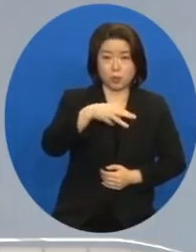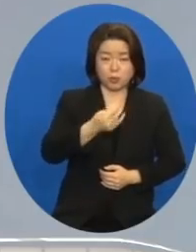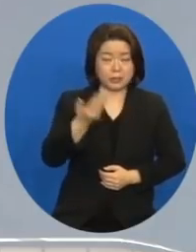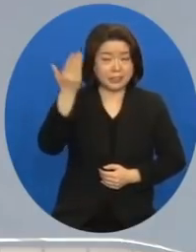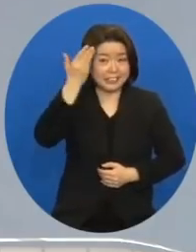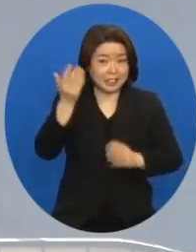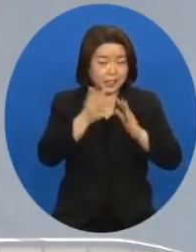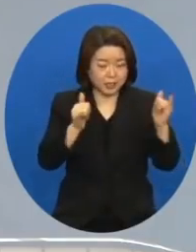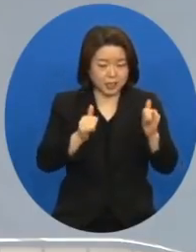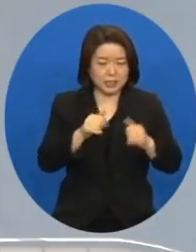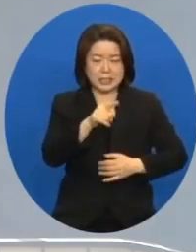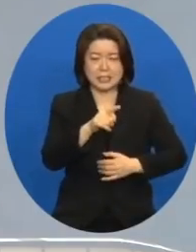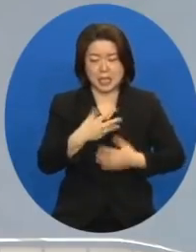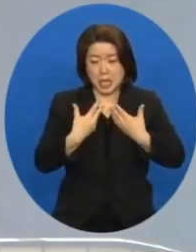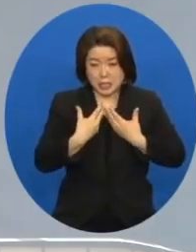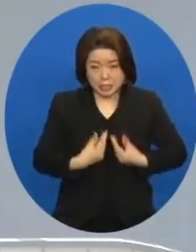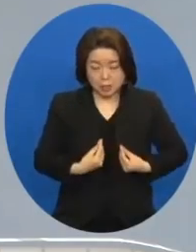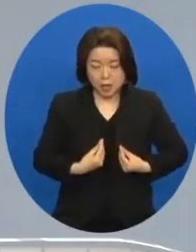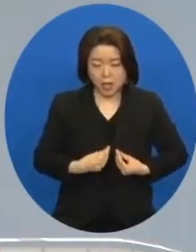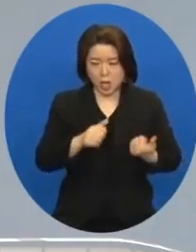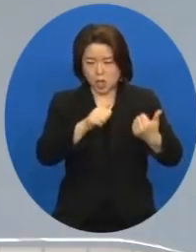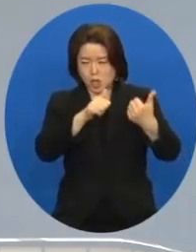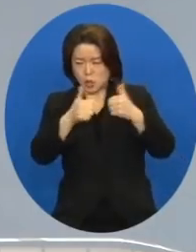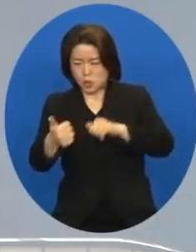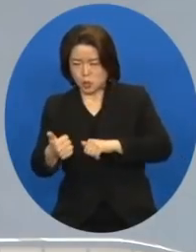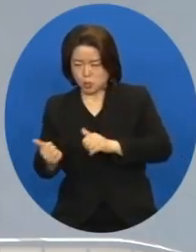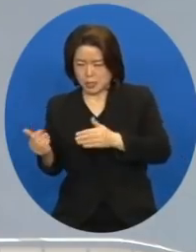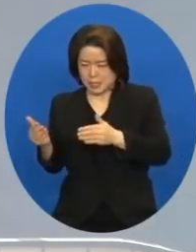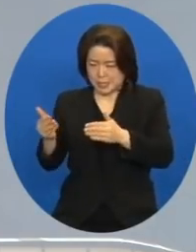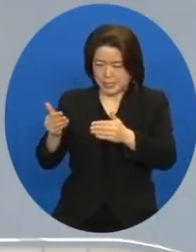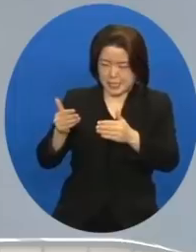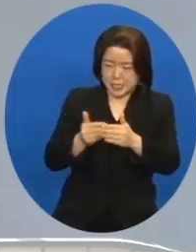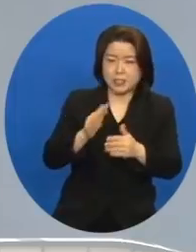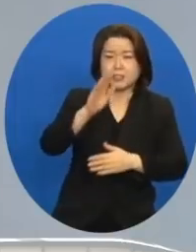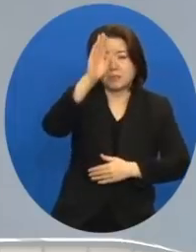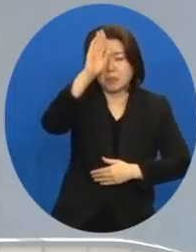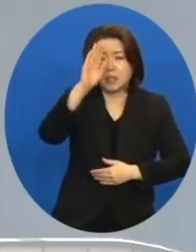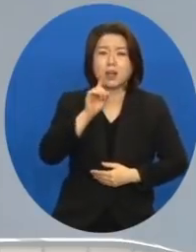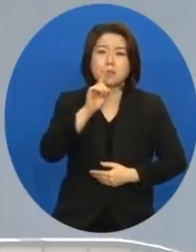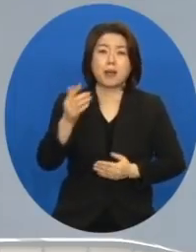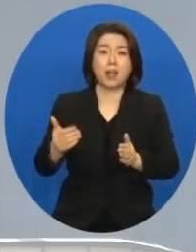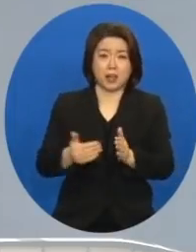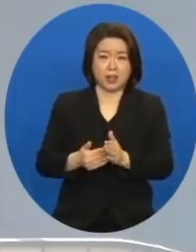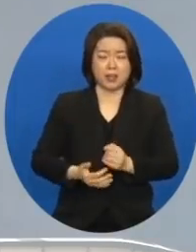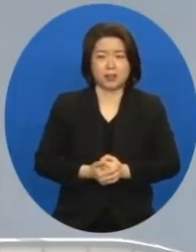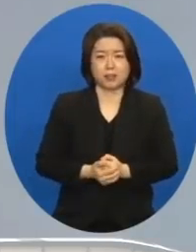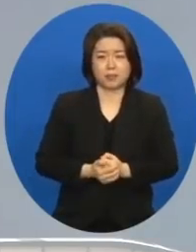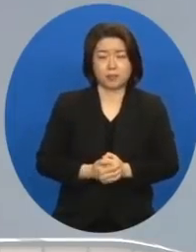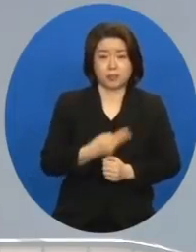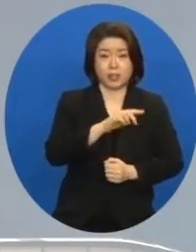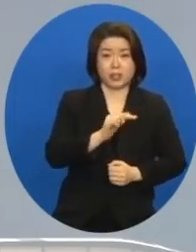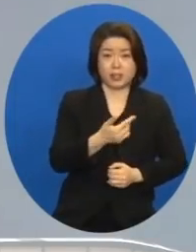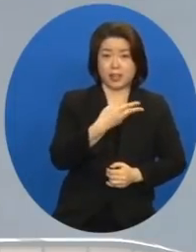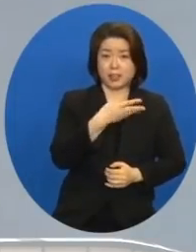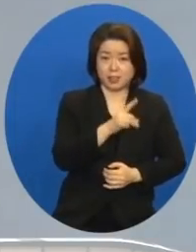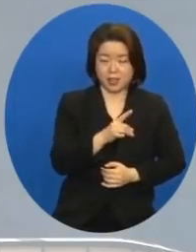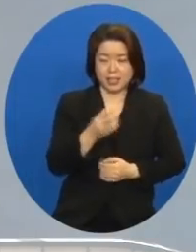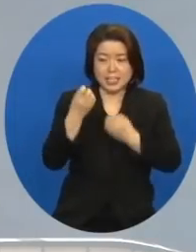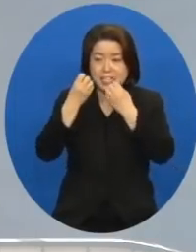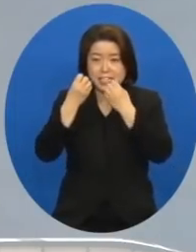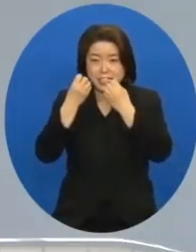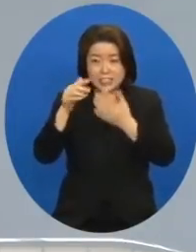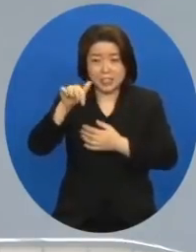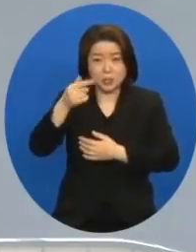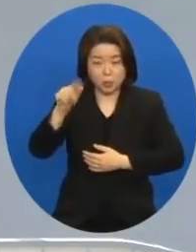죽음에 이르는 병이다. 절망을 죽음에 이르는 병이라고 말했고, 단테의 신곡에 보면